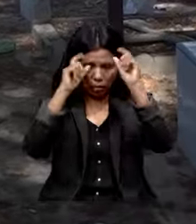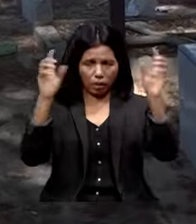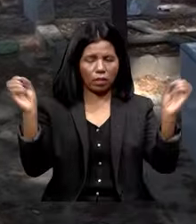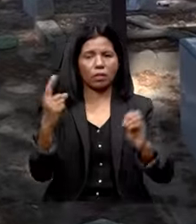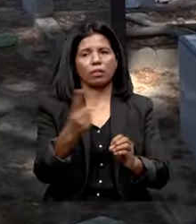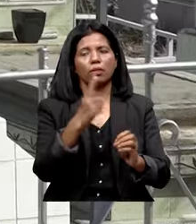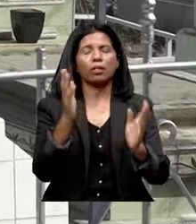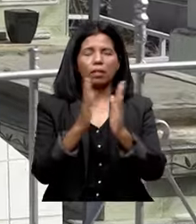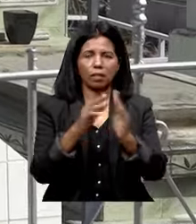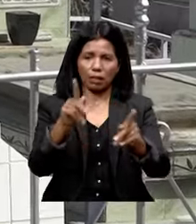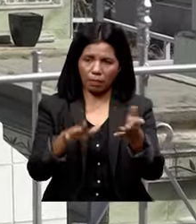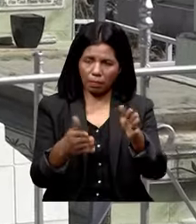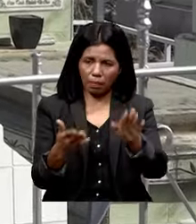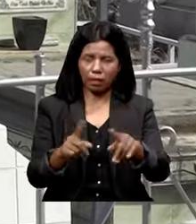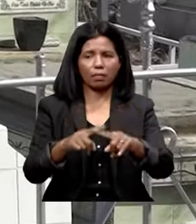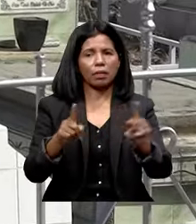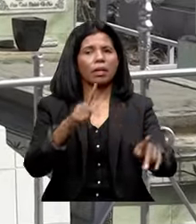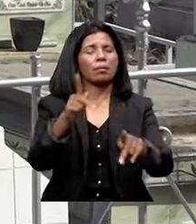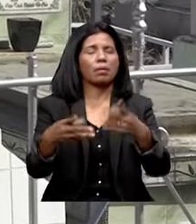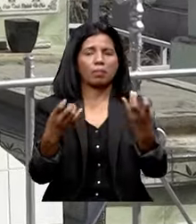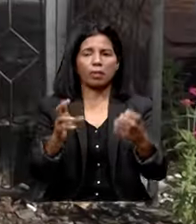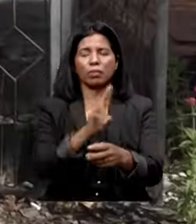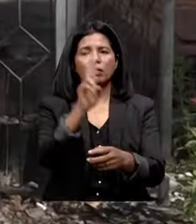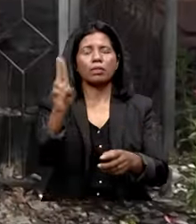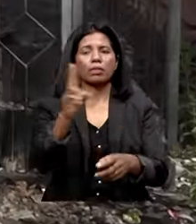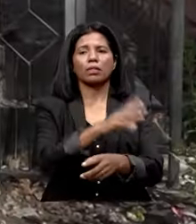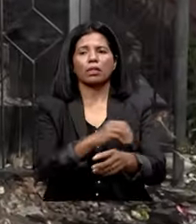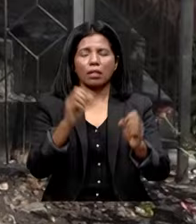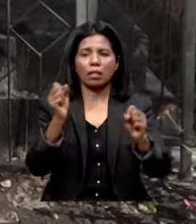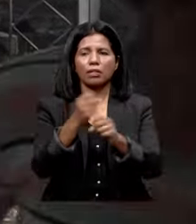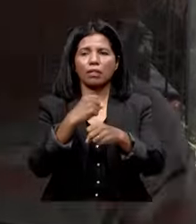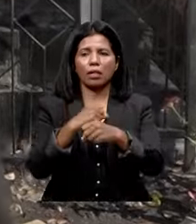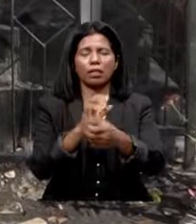date atu reza ba mate biansira mebe ema barak mos aproveita lorong refere hodi